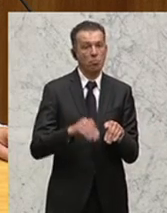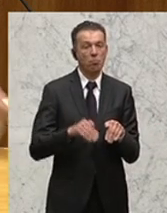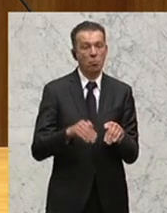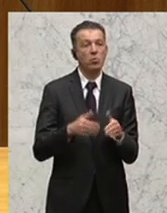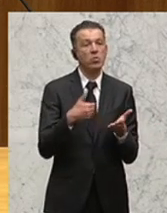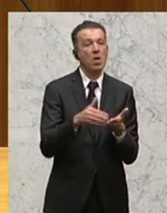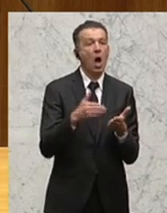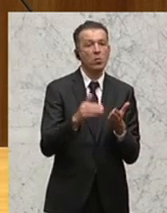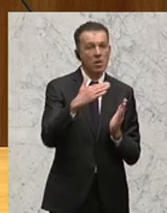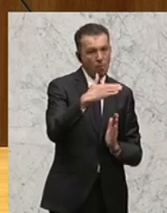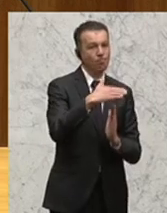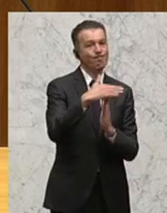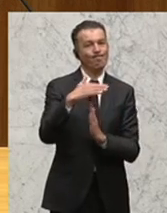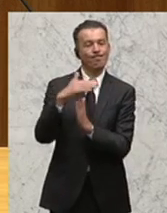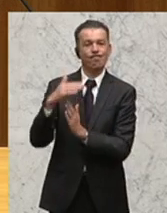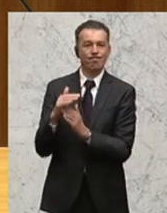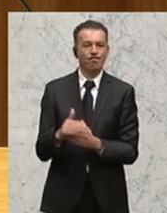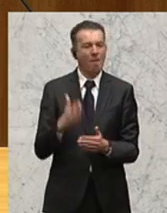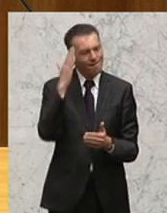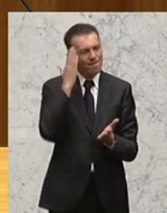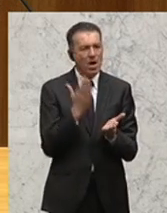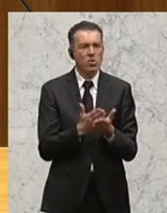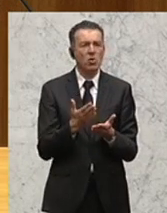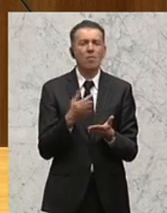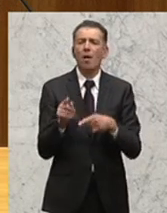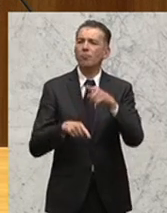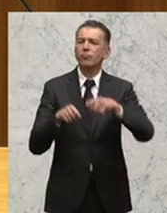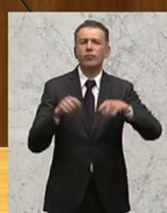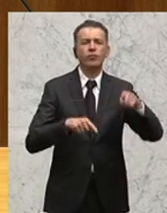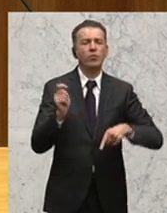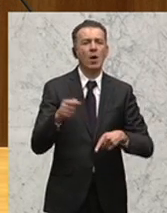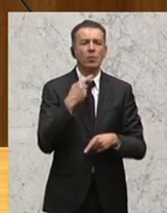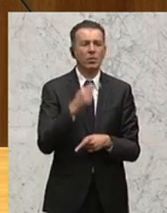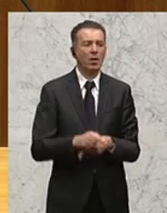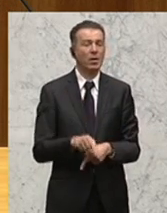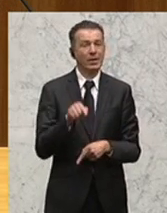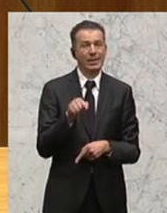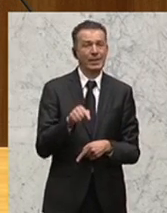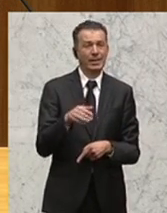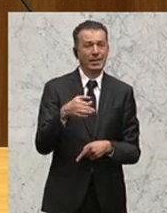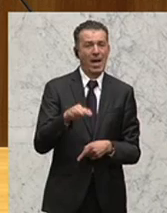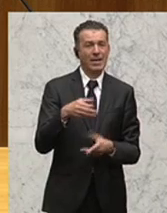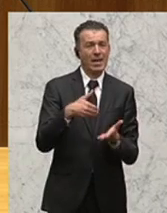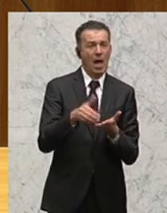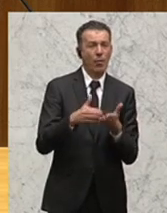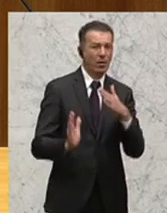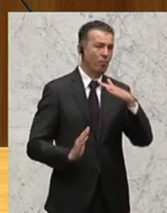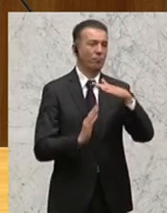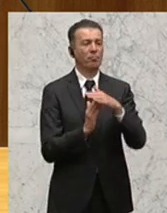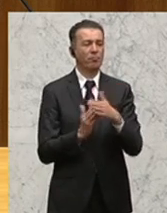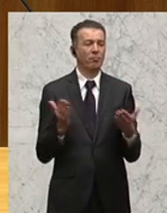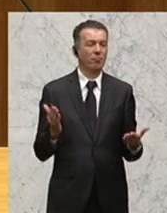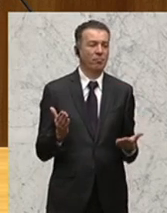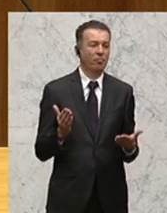ich weiß auch, was von einzelnen Abgeordneten kommen wird. Für die Lebenerfüllung dieser einzelnen Ausgabenobergrenzen